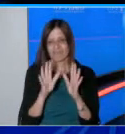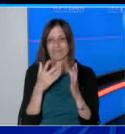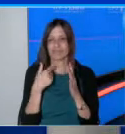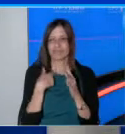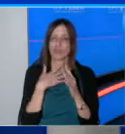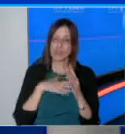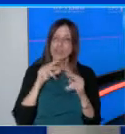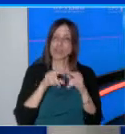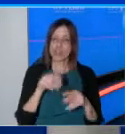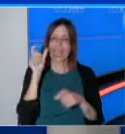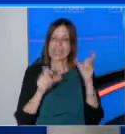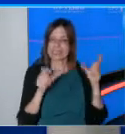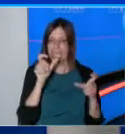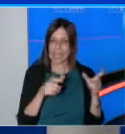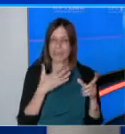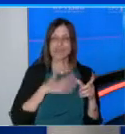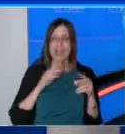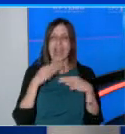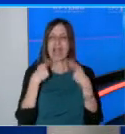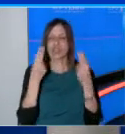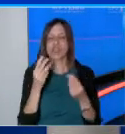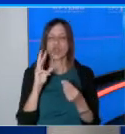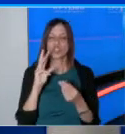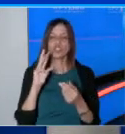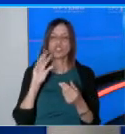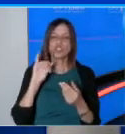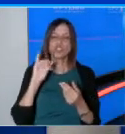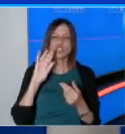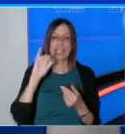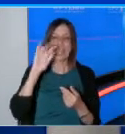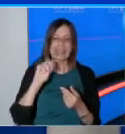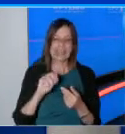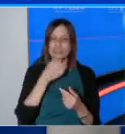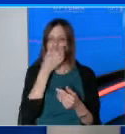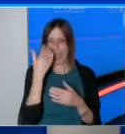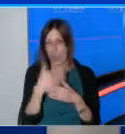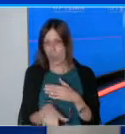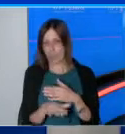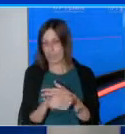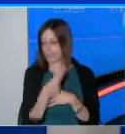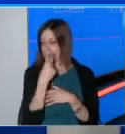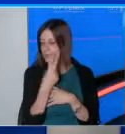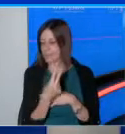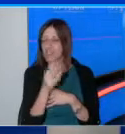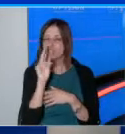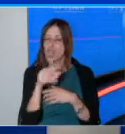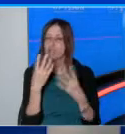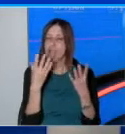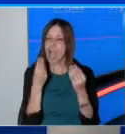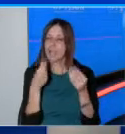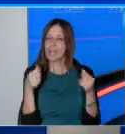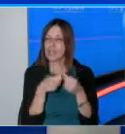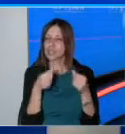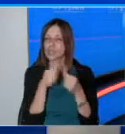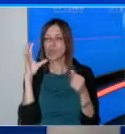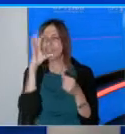אזרחים. זהו, וזה העניין, ואני רוצה לחזור רגע לשירין. שירין, שאלה אחרונה, ותראי, יש הרבה קישור בין